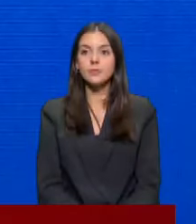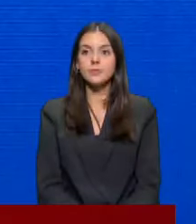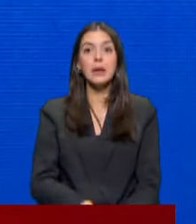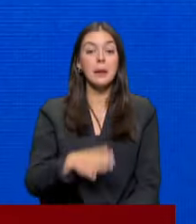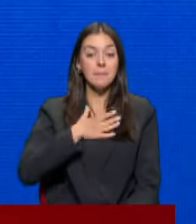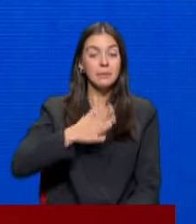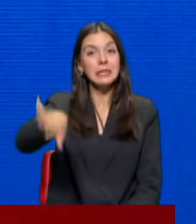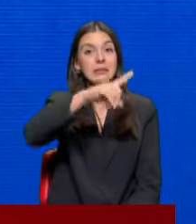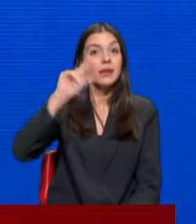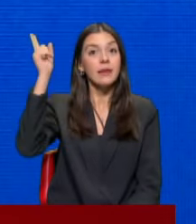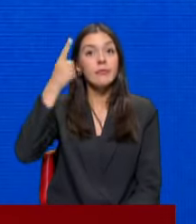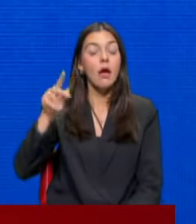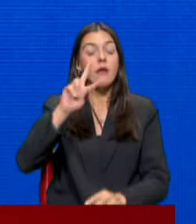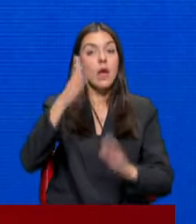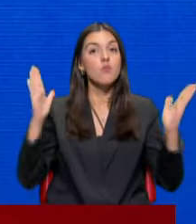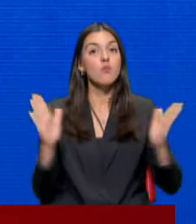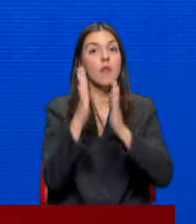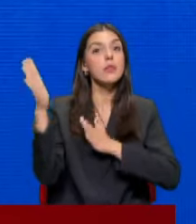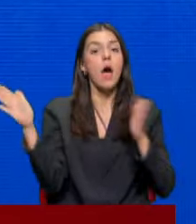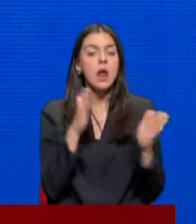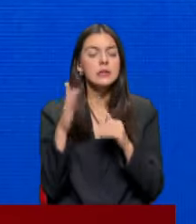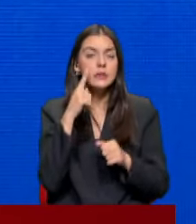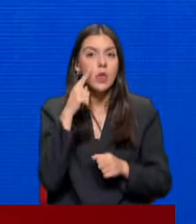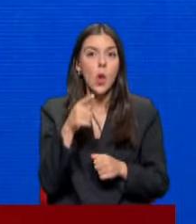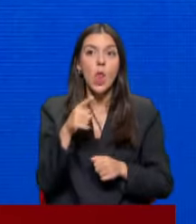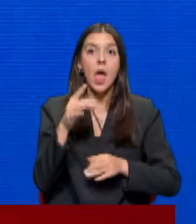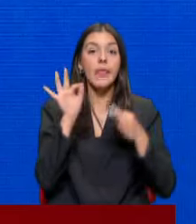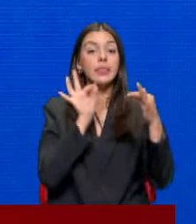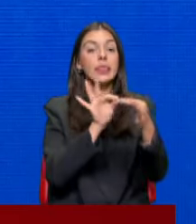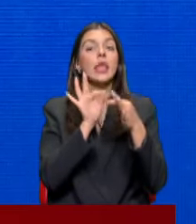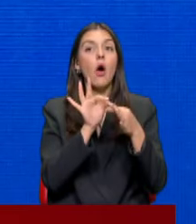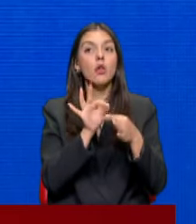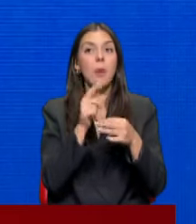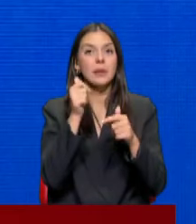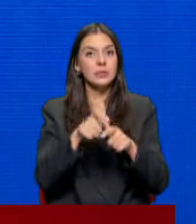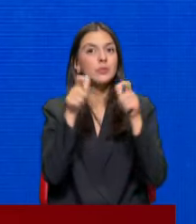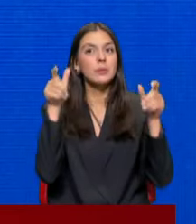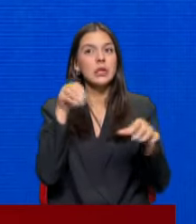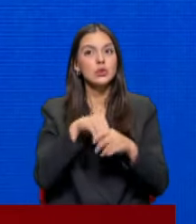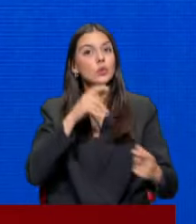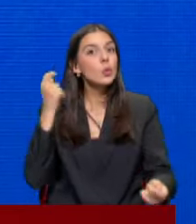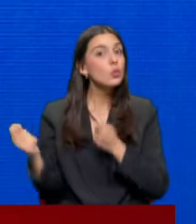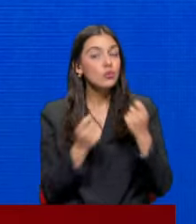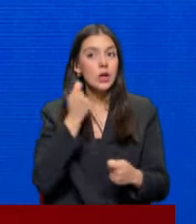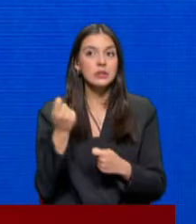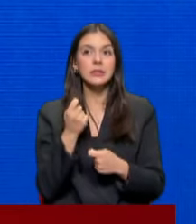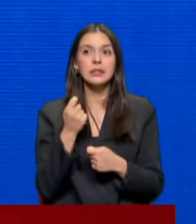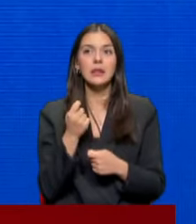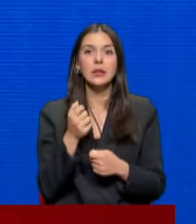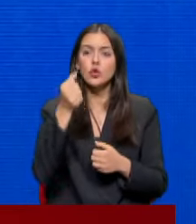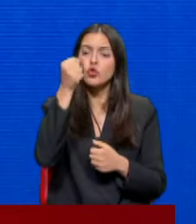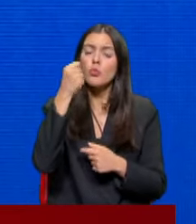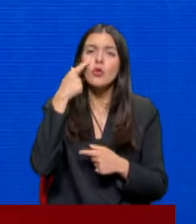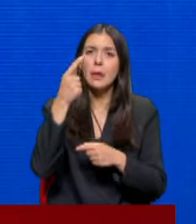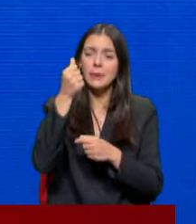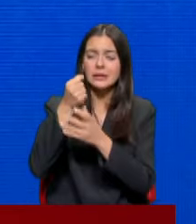Biz iktidar ve muhalefet arasındaki diyalog zeminini genişletmek için uğraştıkça, sıkılı